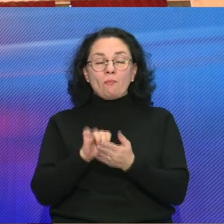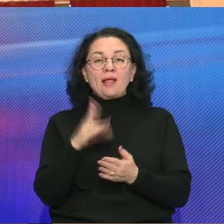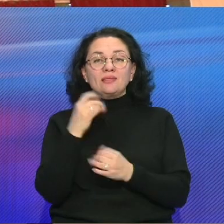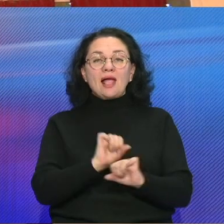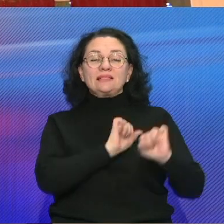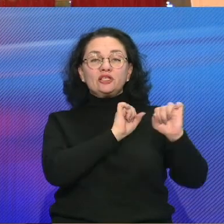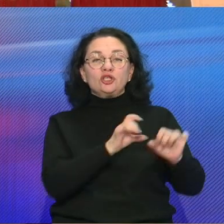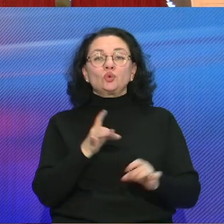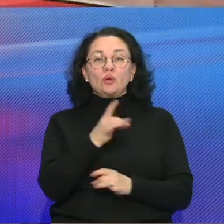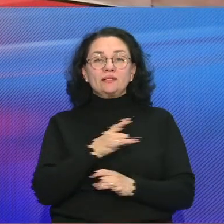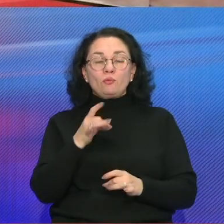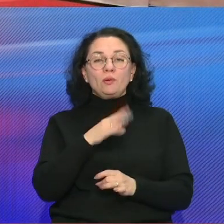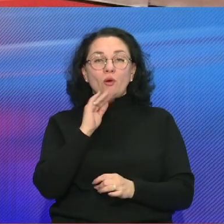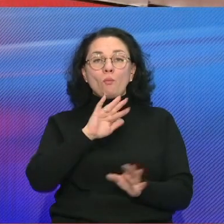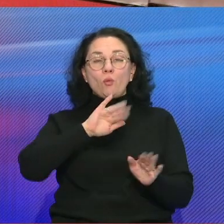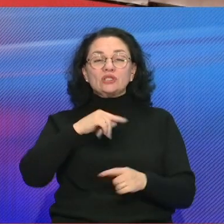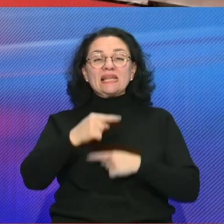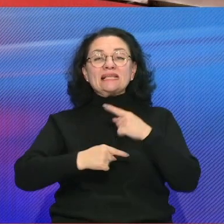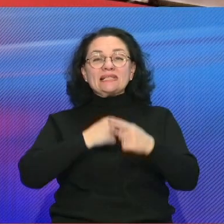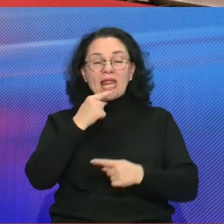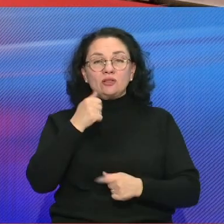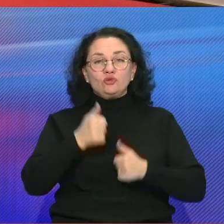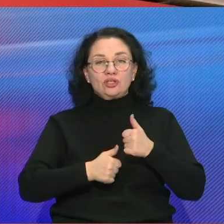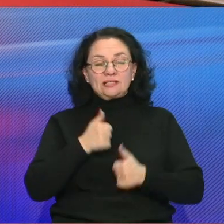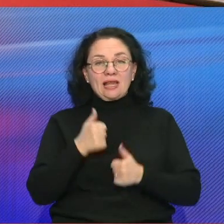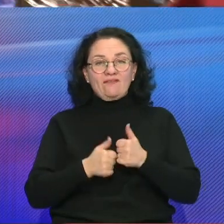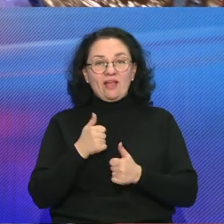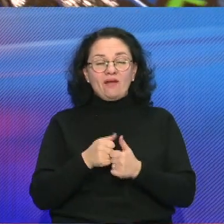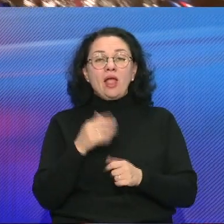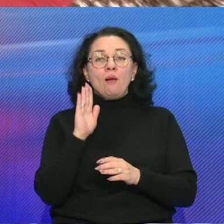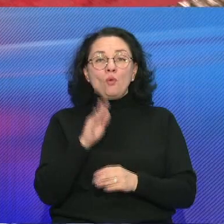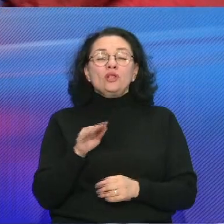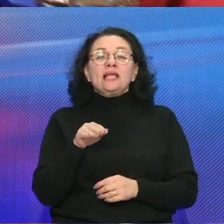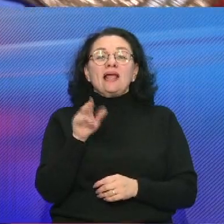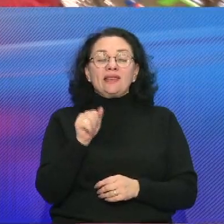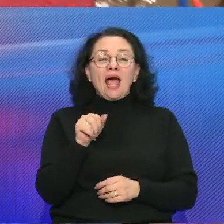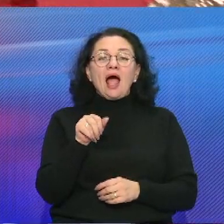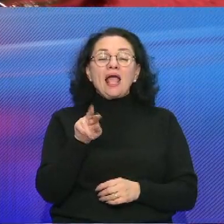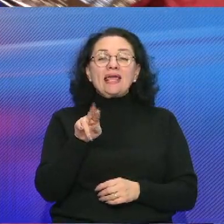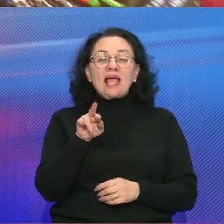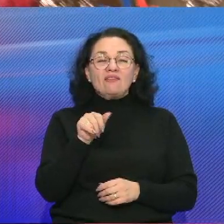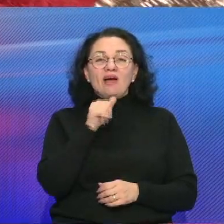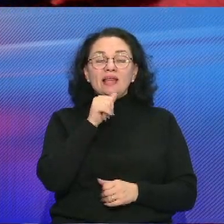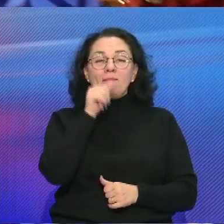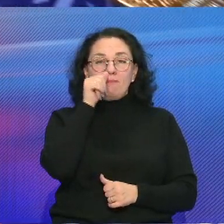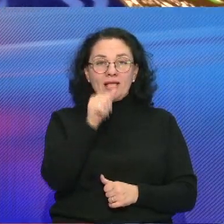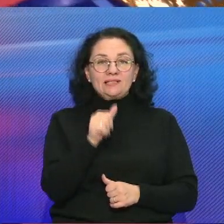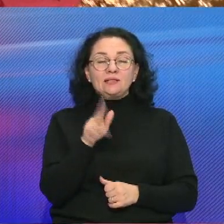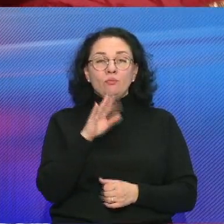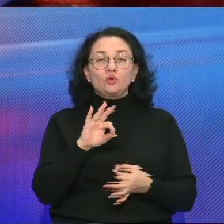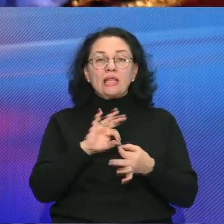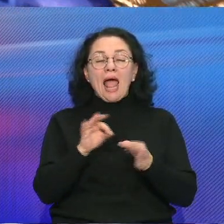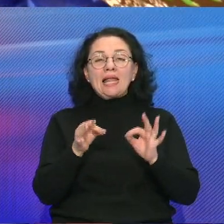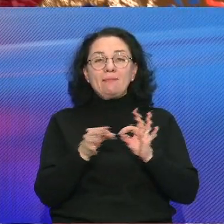завершэння абласной спартакіяды. Фінальныя старты запланаваны на студзень. Пляцоўкай правядзення турніру стане алімпійскі спартыўны